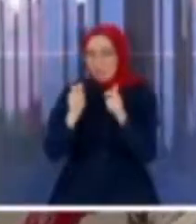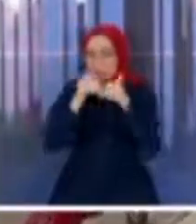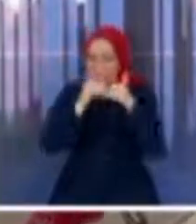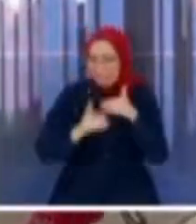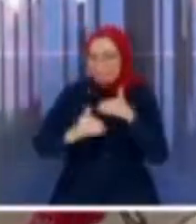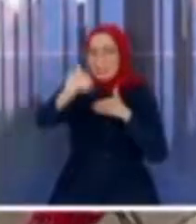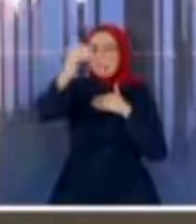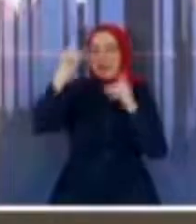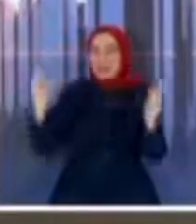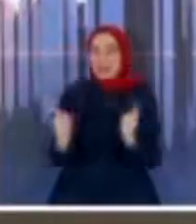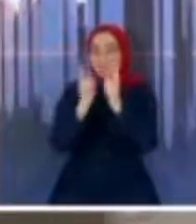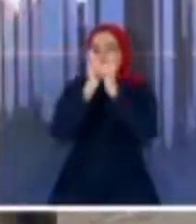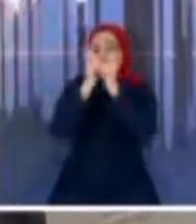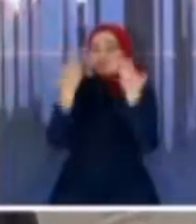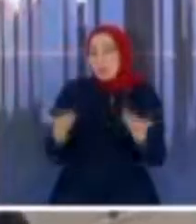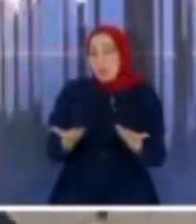للنهائيات علاش لا.